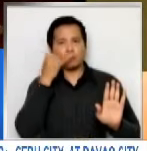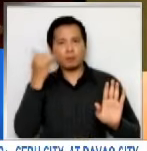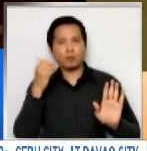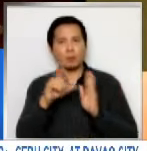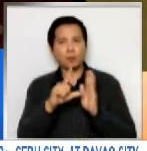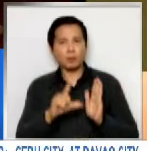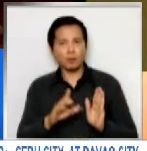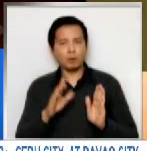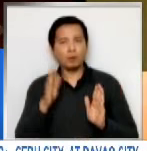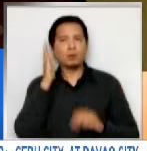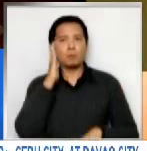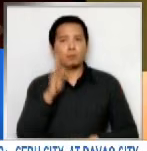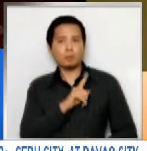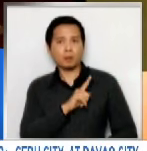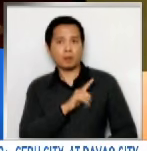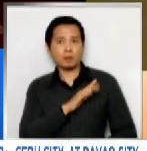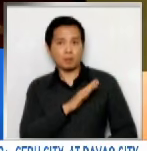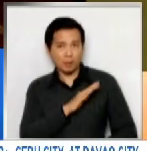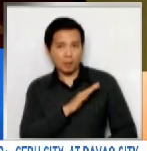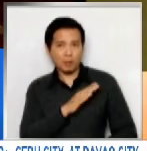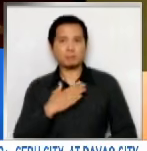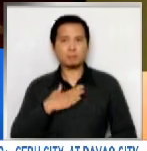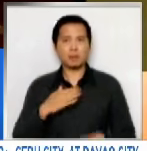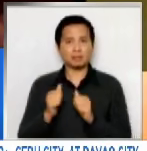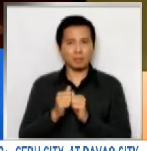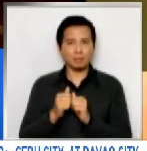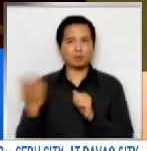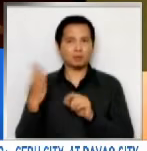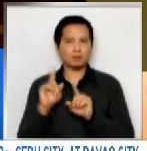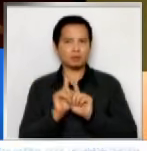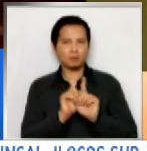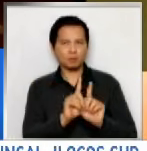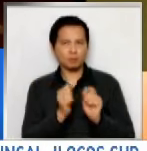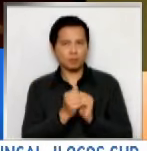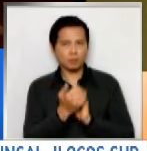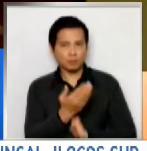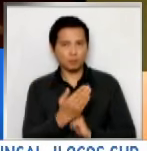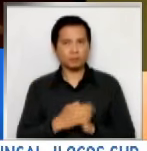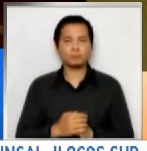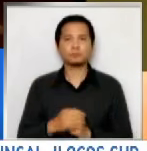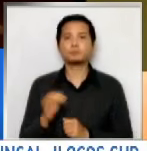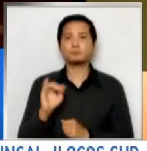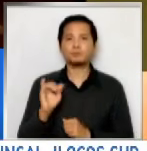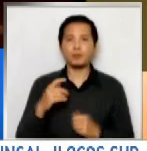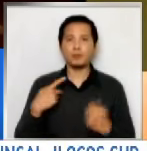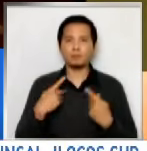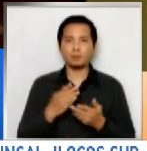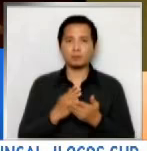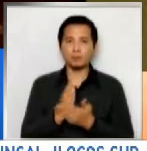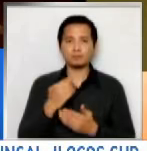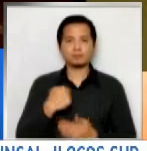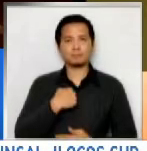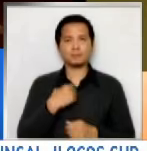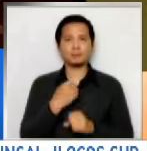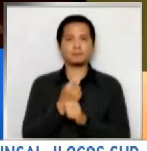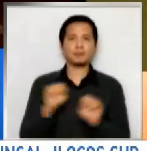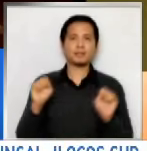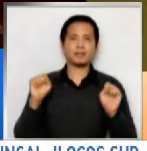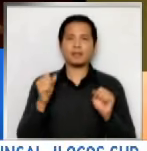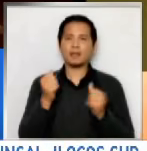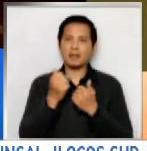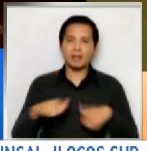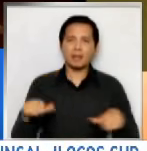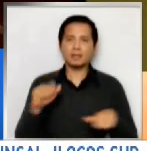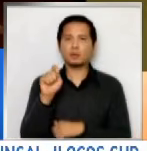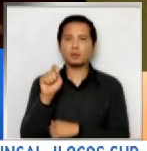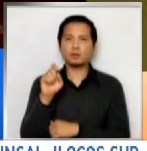ng kasama, sasama ako sa inyo, di ba? And of course, nandiyan na yung karapatan na maging free from any form of court of